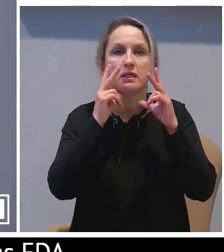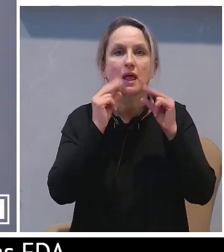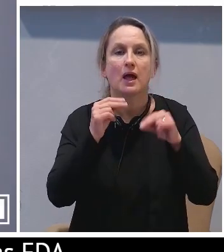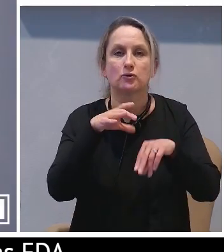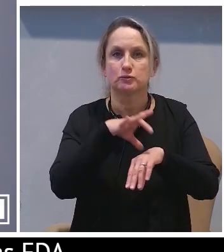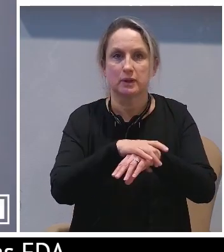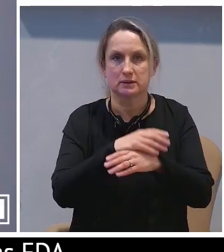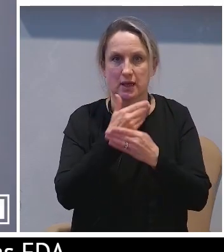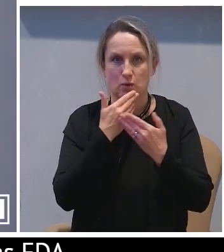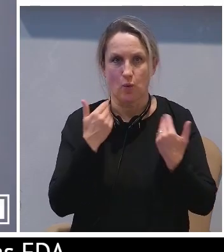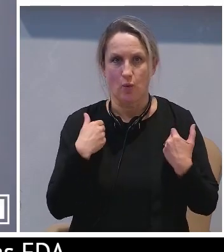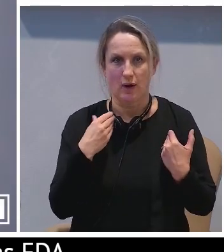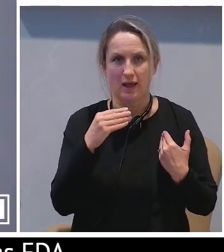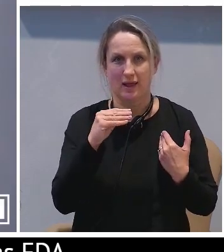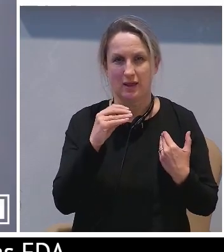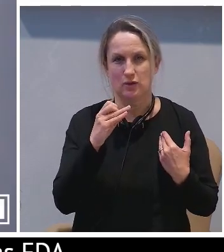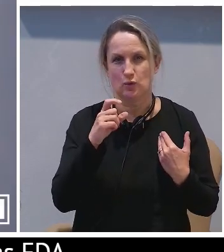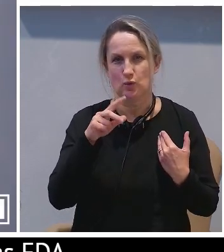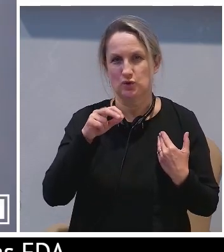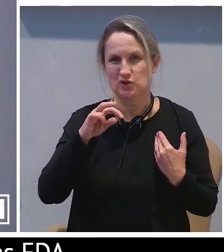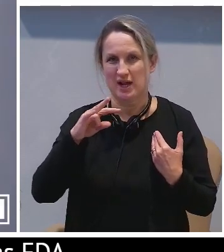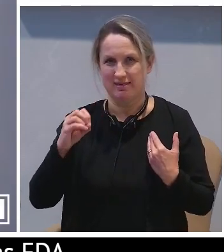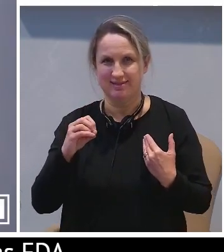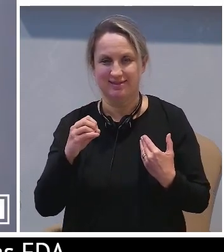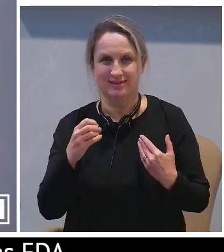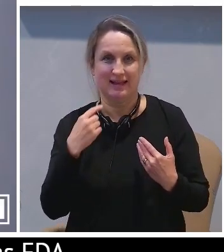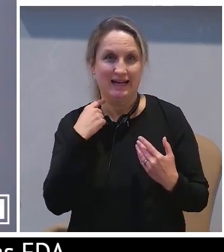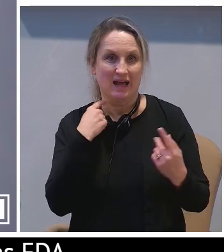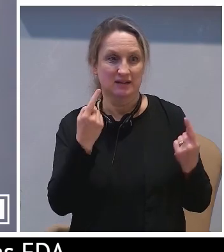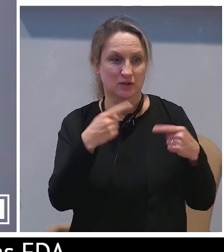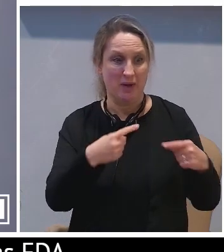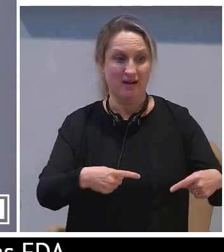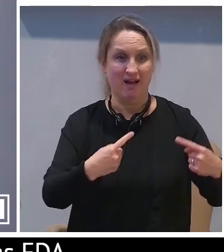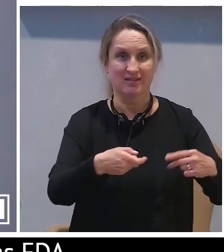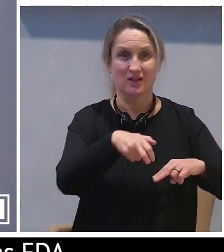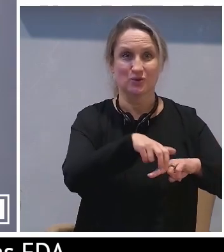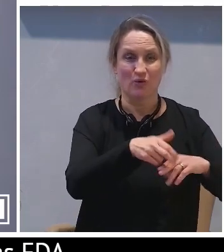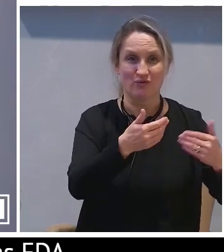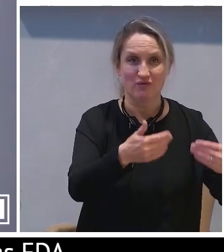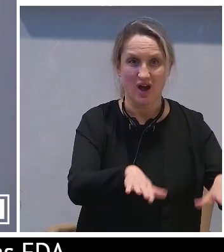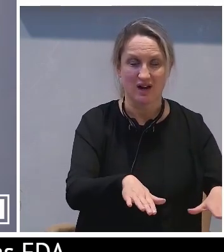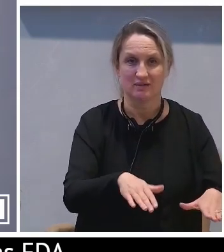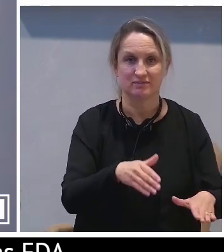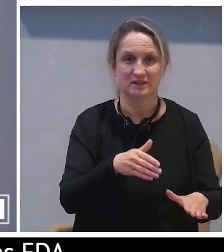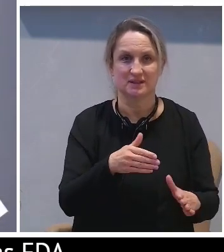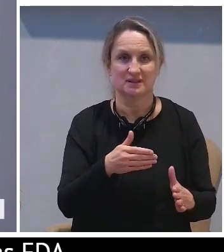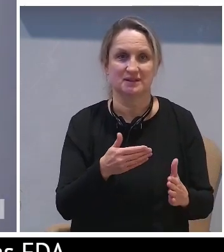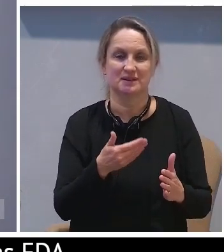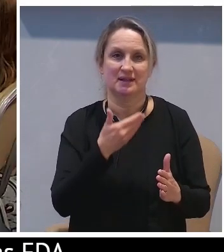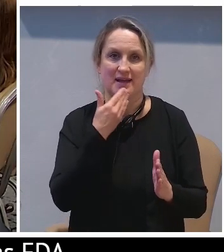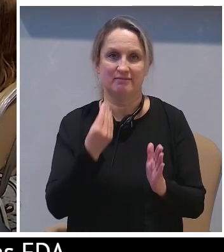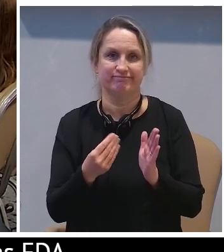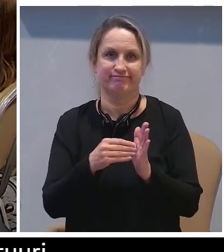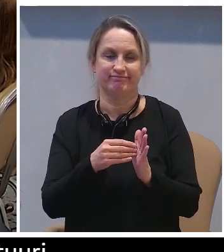Duchenne is that lihasdüstroofia mitteambulatoorsele ehk it is not ratastoolil currently olevatele patsientidele, clinically aga on vajalik proven kindlasti selles for osas